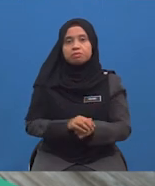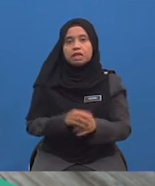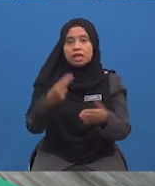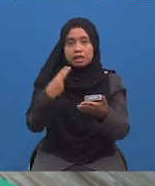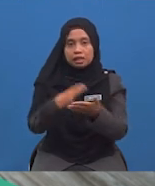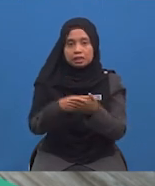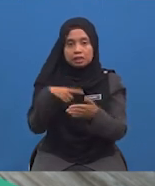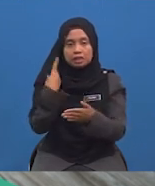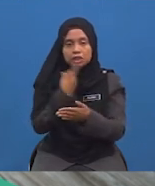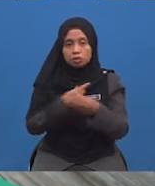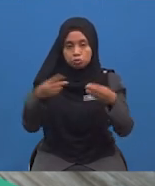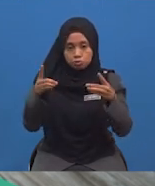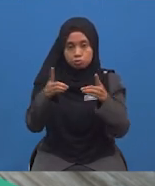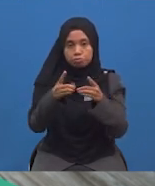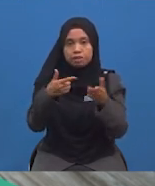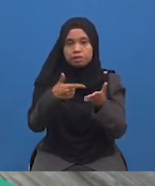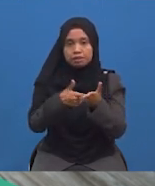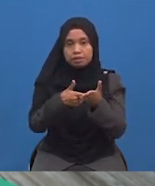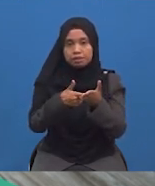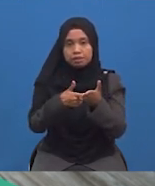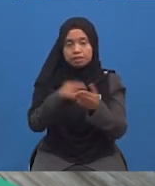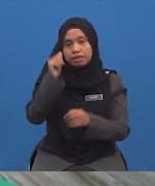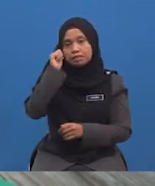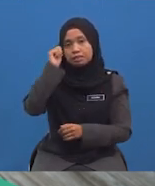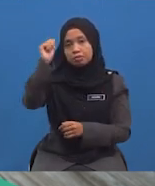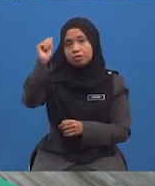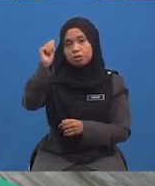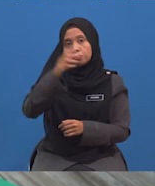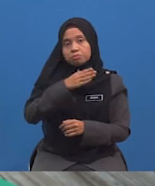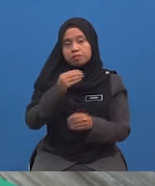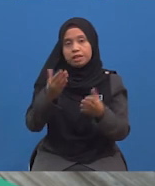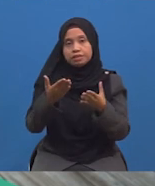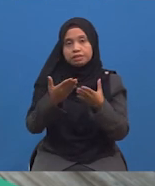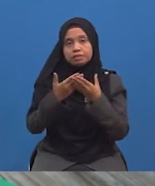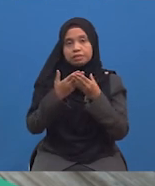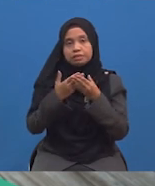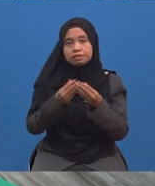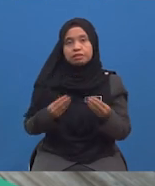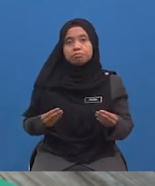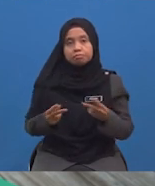Sehingga kita berjumpa lagi di lain masa. Assalamualaikum dan terima kasih.